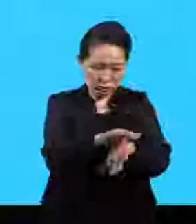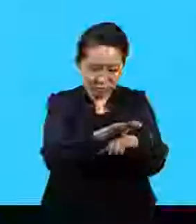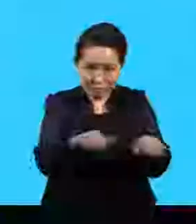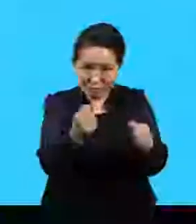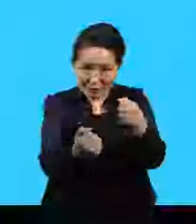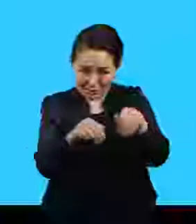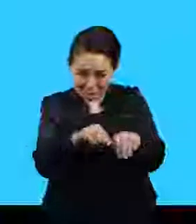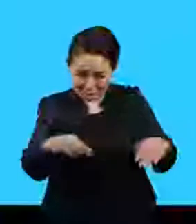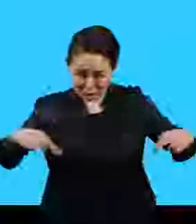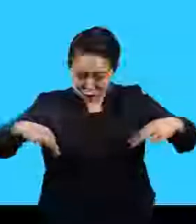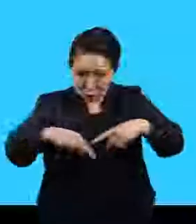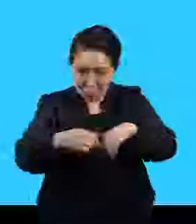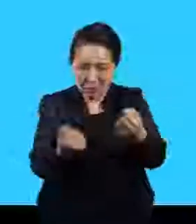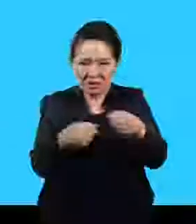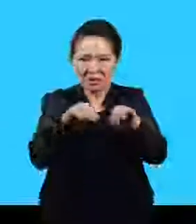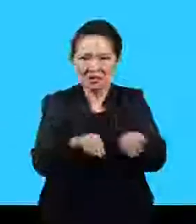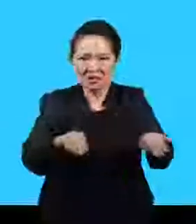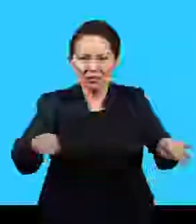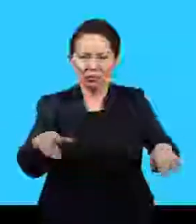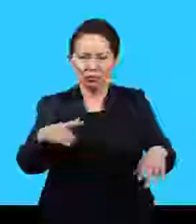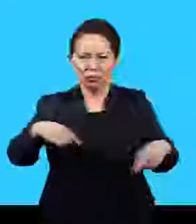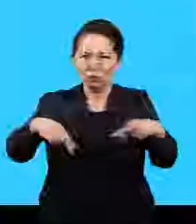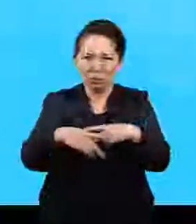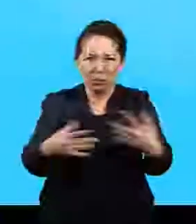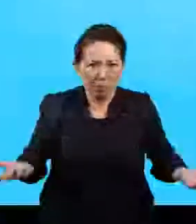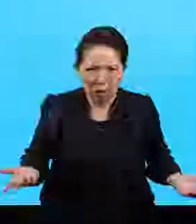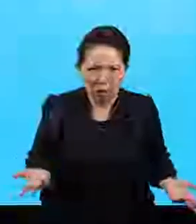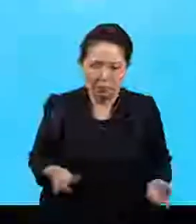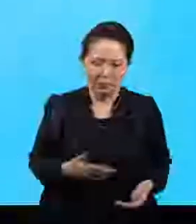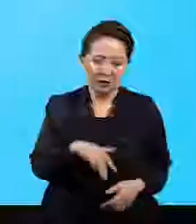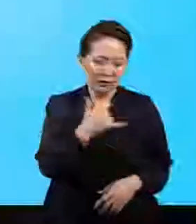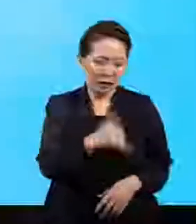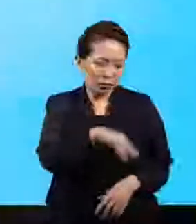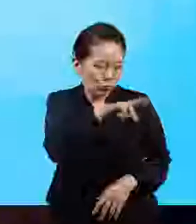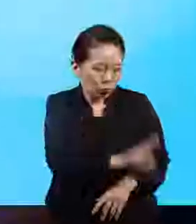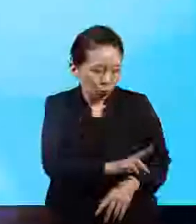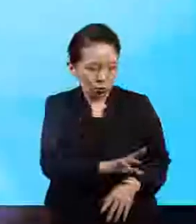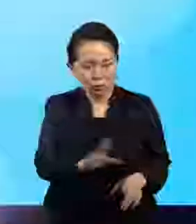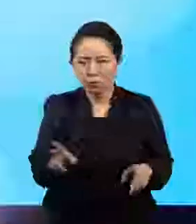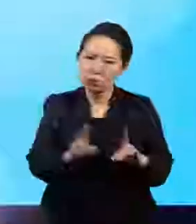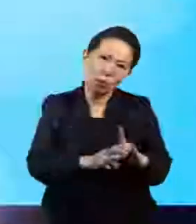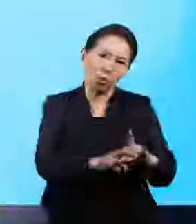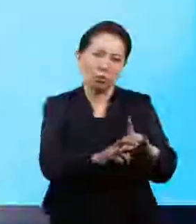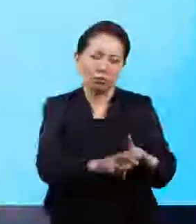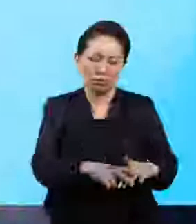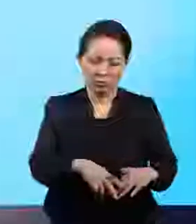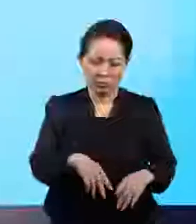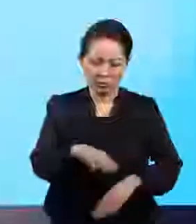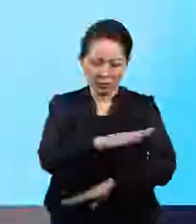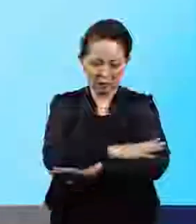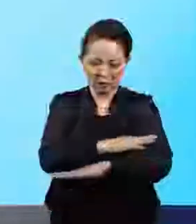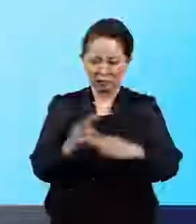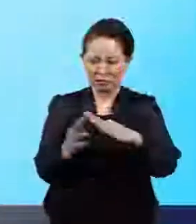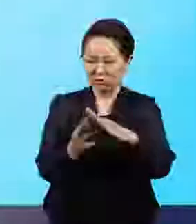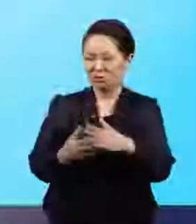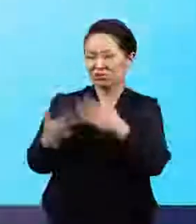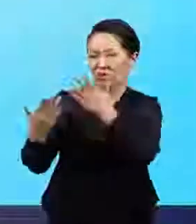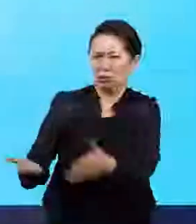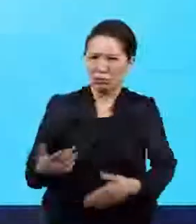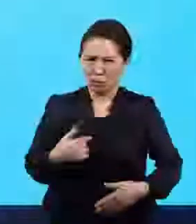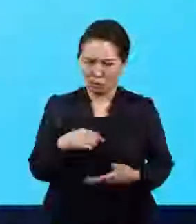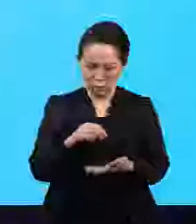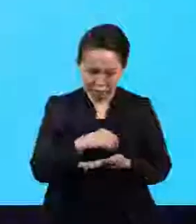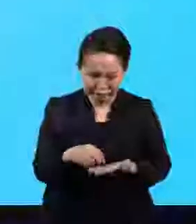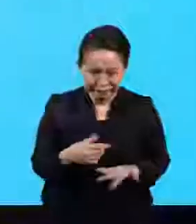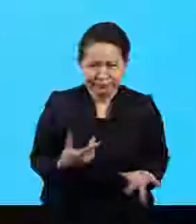хүүхдүүд чөлөөдөө явах боломжгүй болгодог. Заримдаа дүүгээ суулгах гэсэн аав ээжийн тушаалаар хичээлийн ширээ хэрэглэх боломжгүй